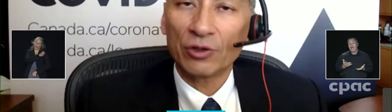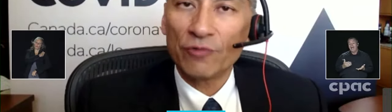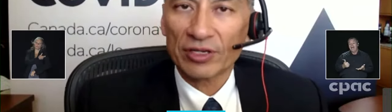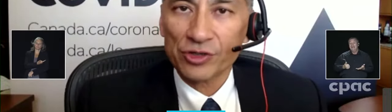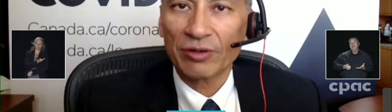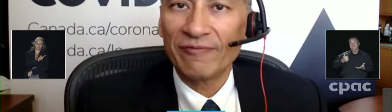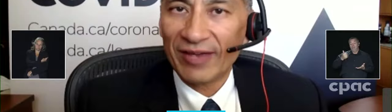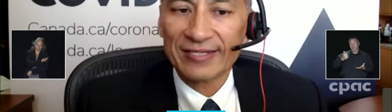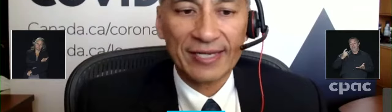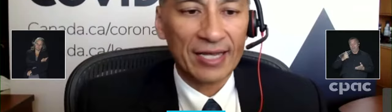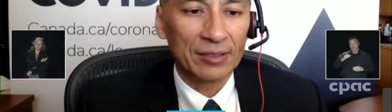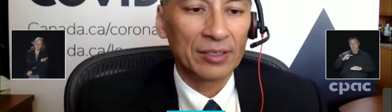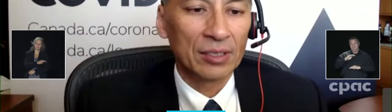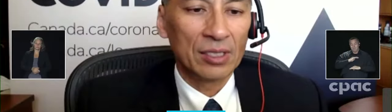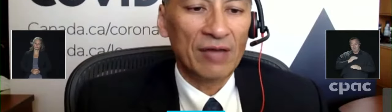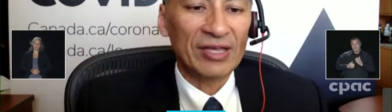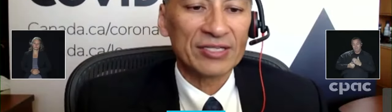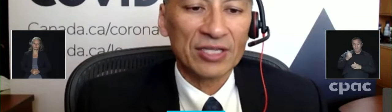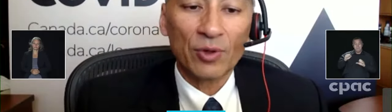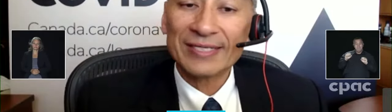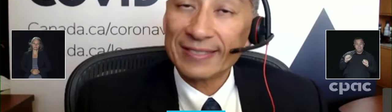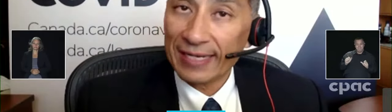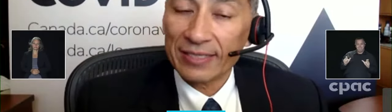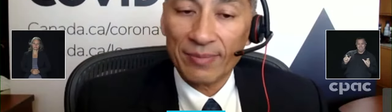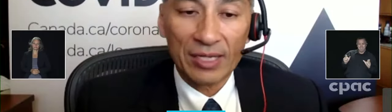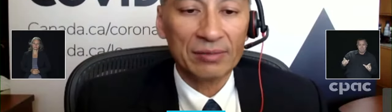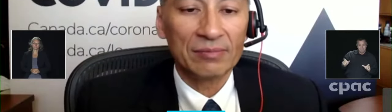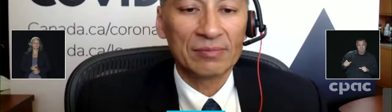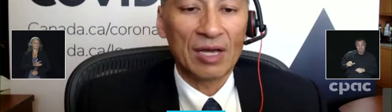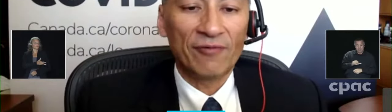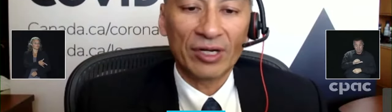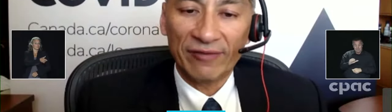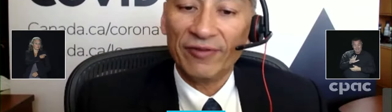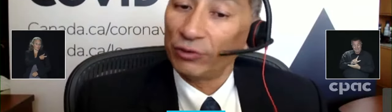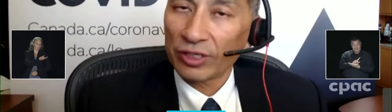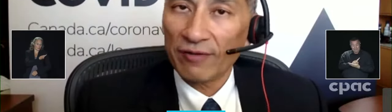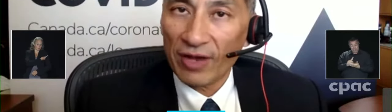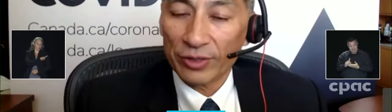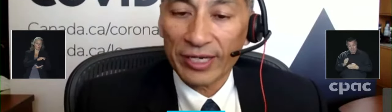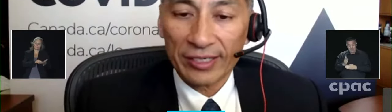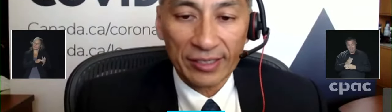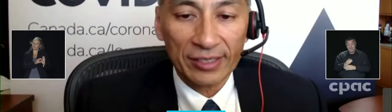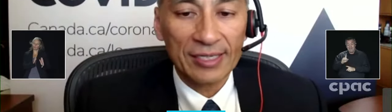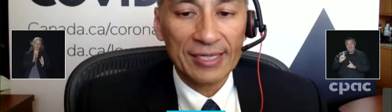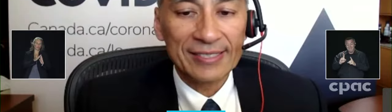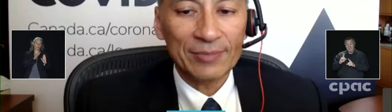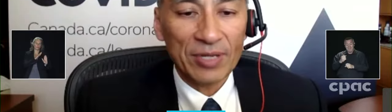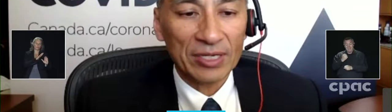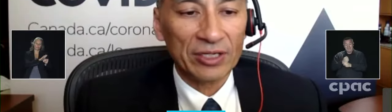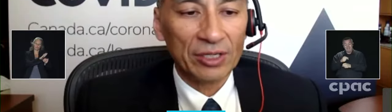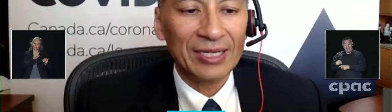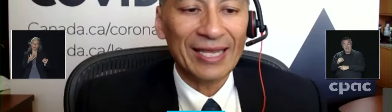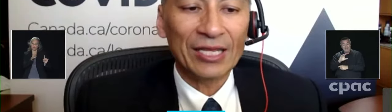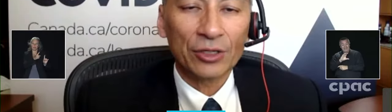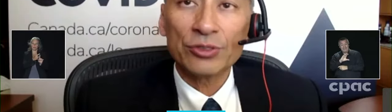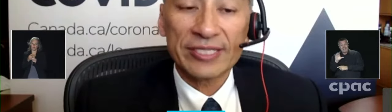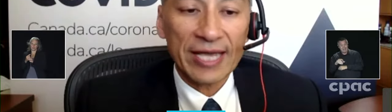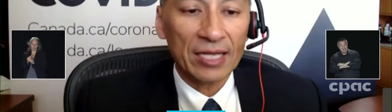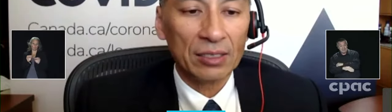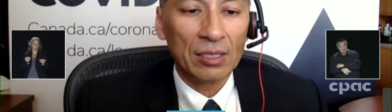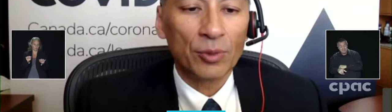sommet pour la couverture vaccinale. Avec seulement 5 semaines avant la fête du travail au Canada, cette période